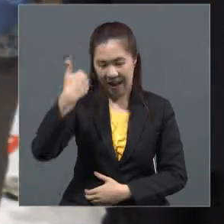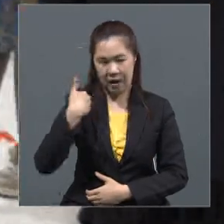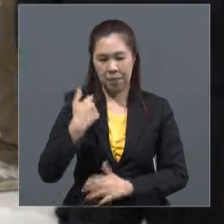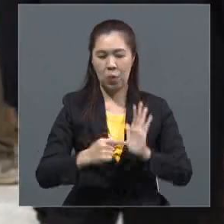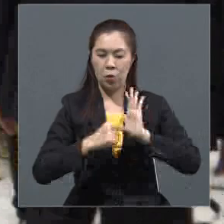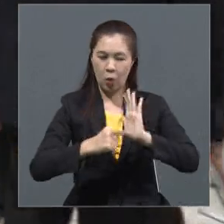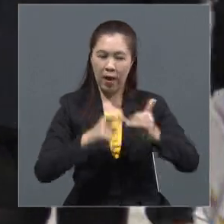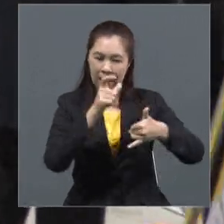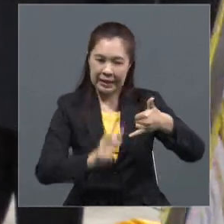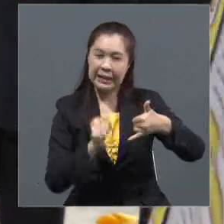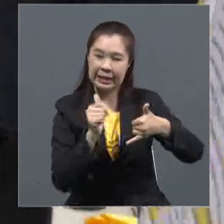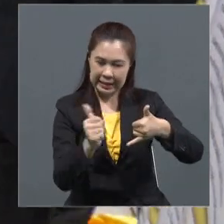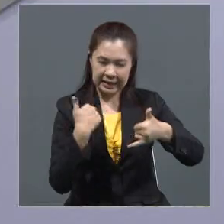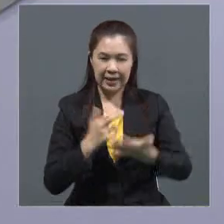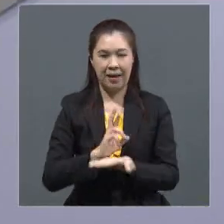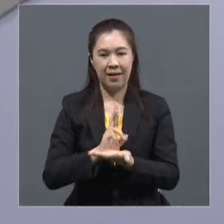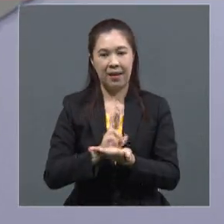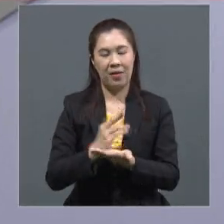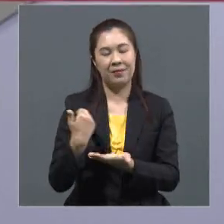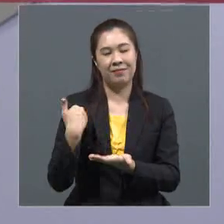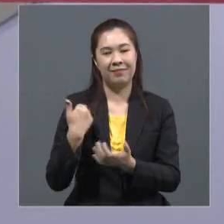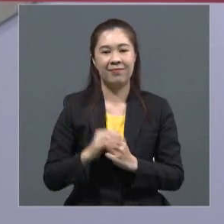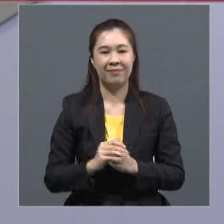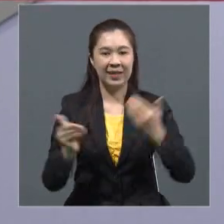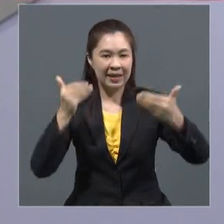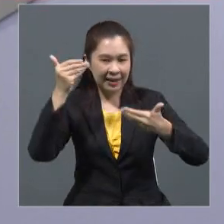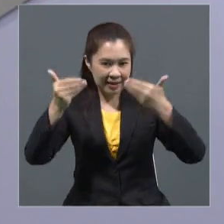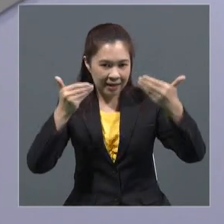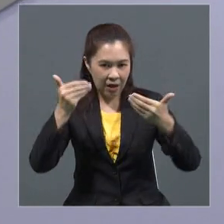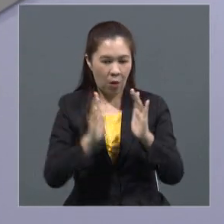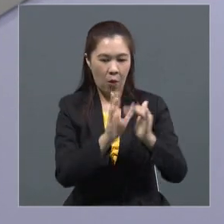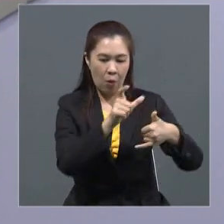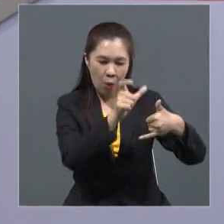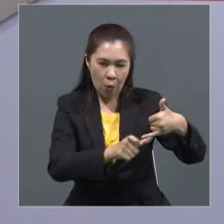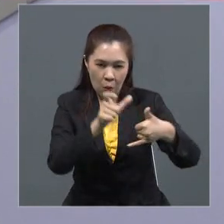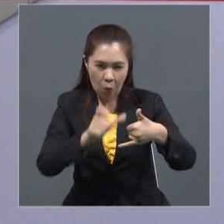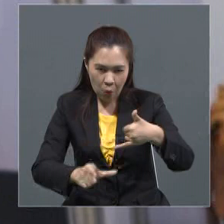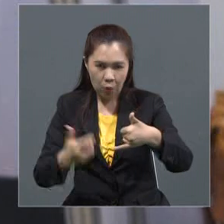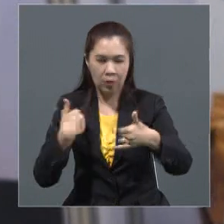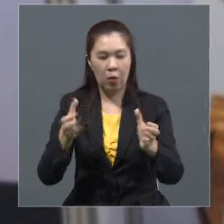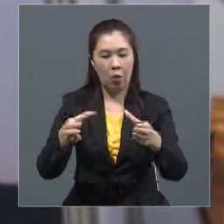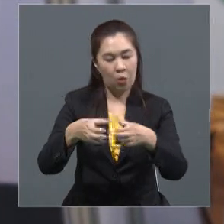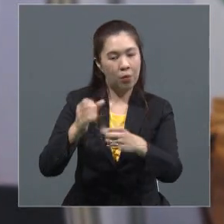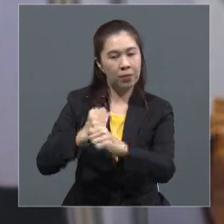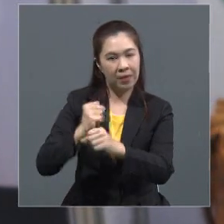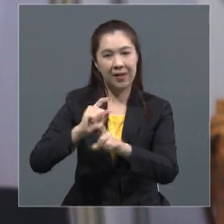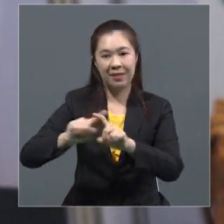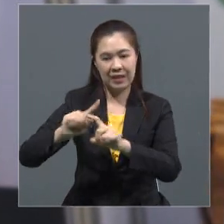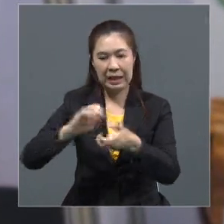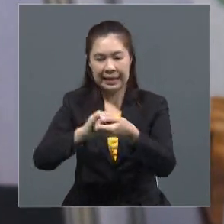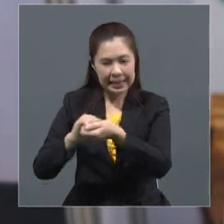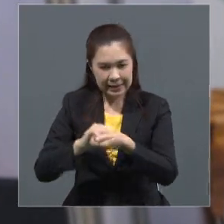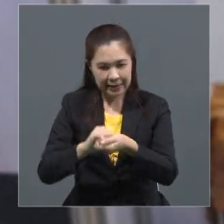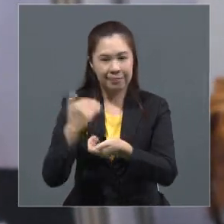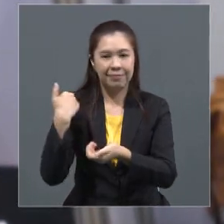30รางวัลนะครับแล้วภายในงานมีการจัดนิทรรศการผลงานของบุคคลและองค์กรรวมถึงภาคีเครือข่ายที่เกี่ยวข้อง